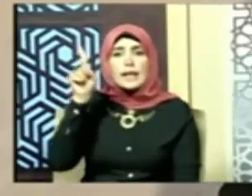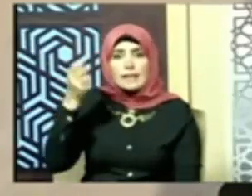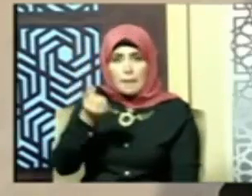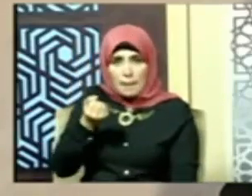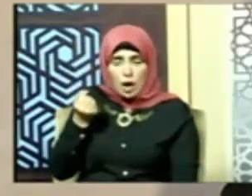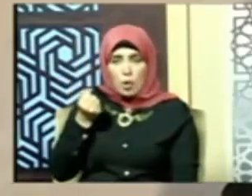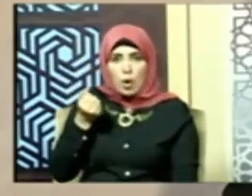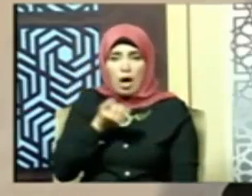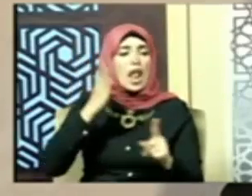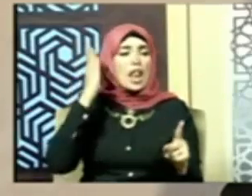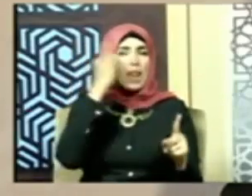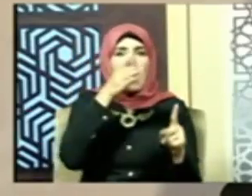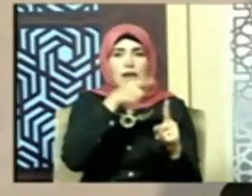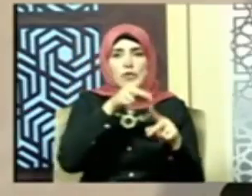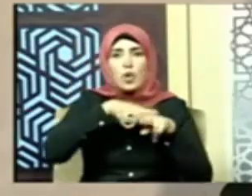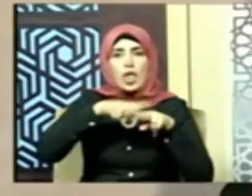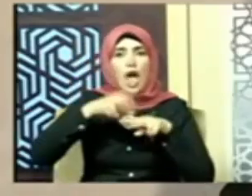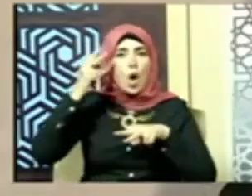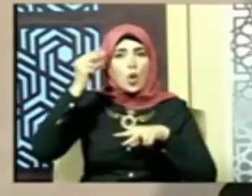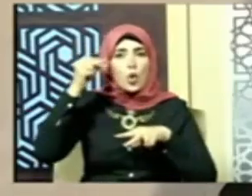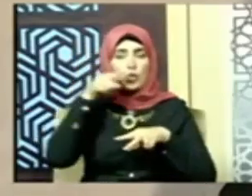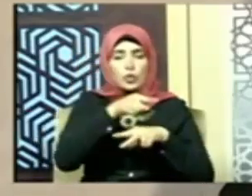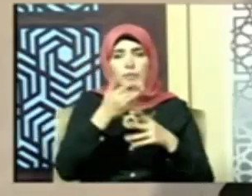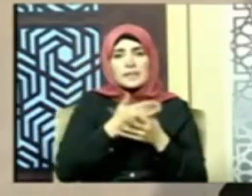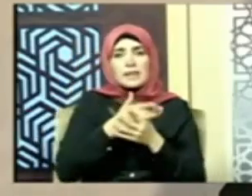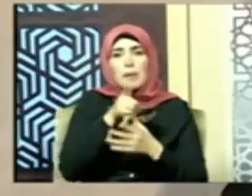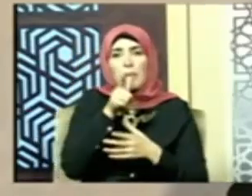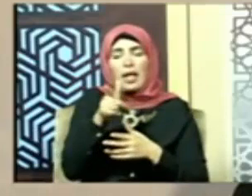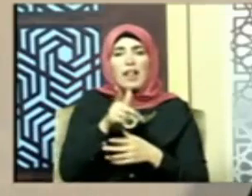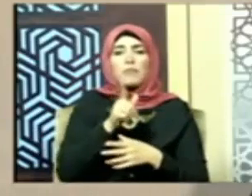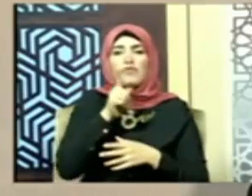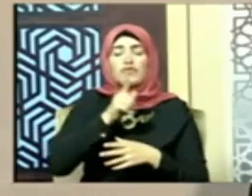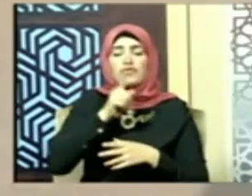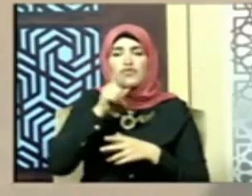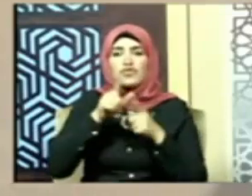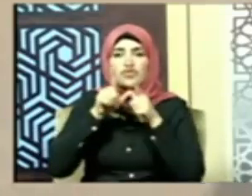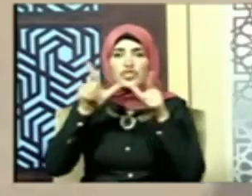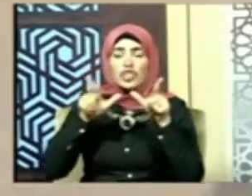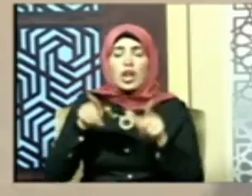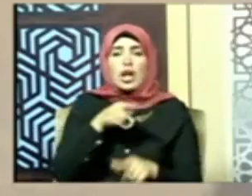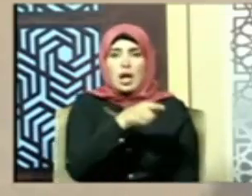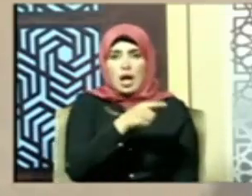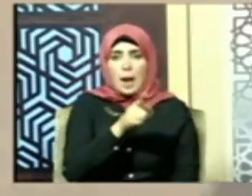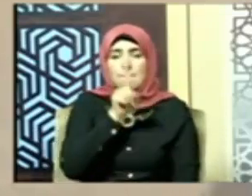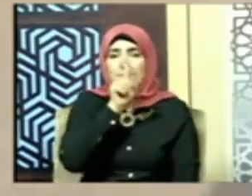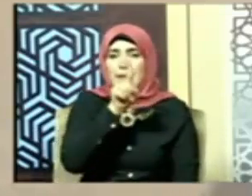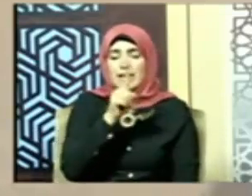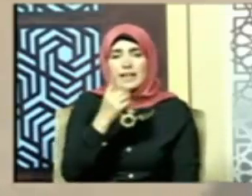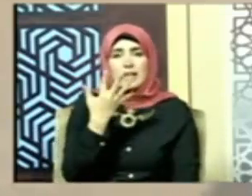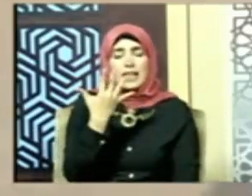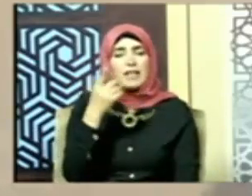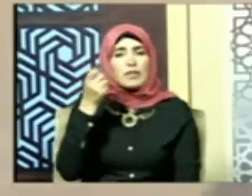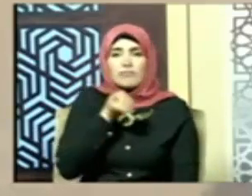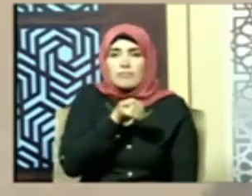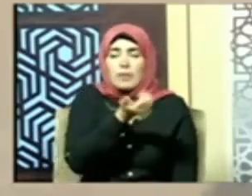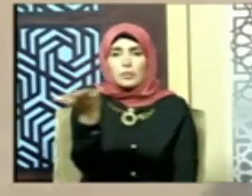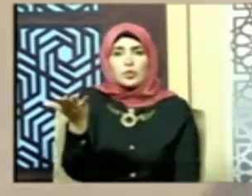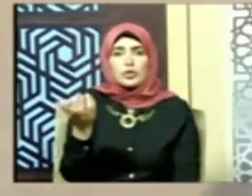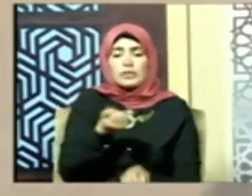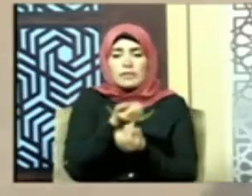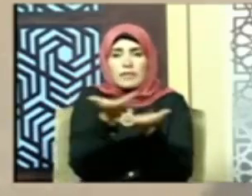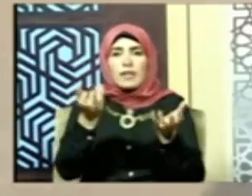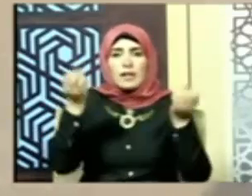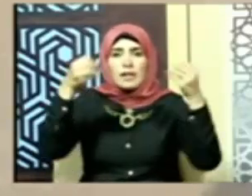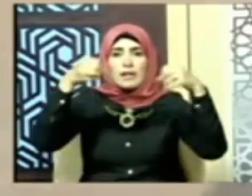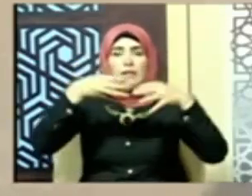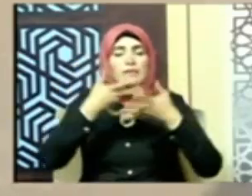غلت أيديهم ولعنوا بما قالوا، بل يداه مبسوطتان